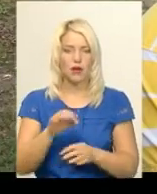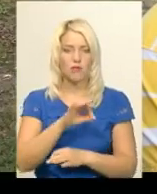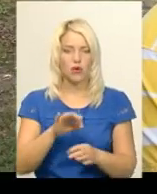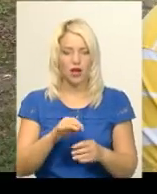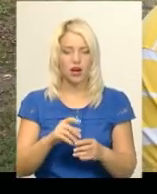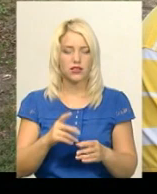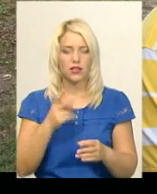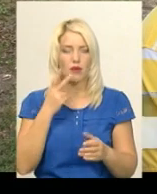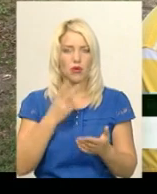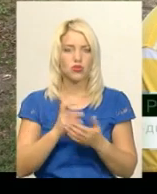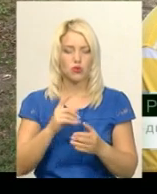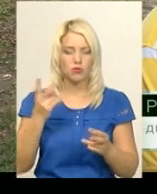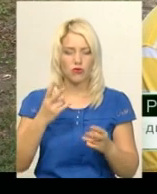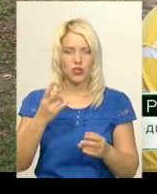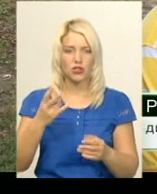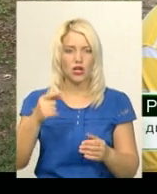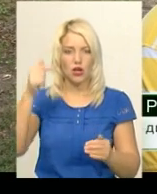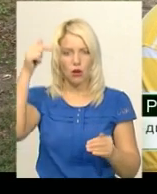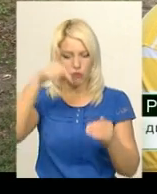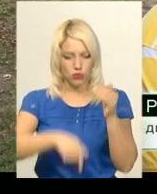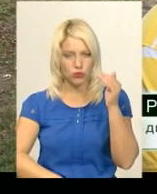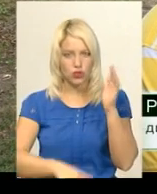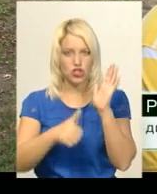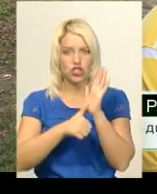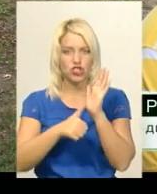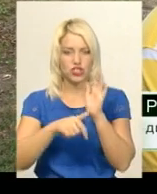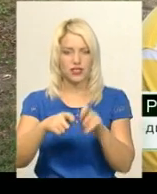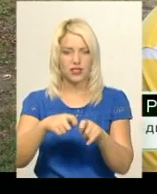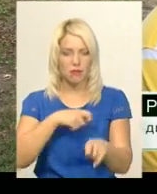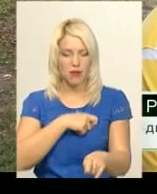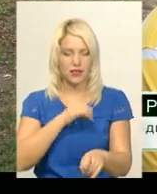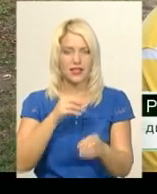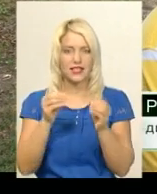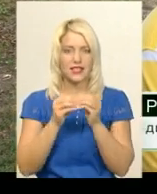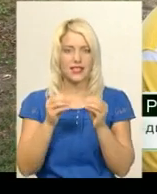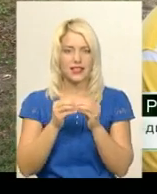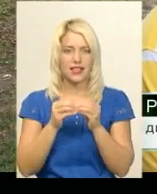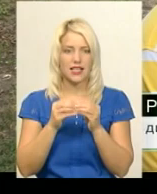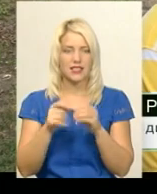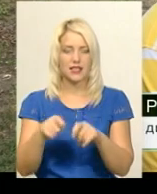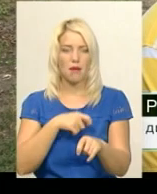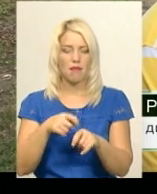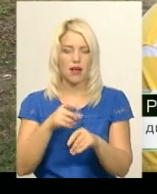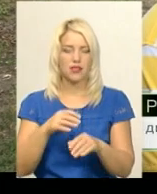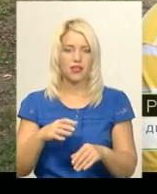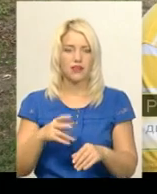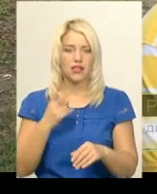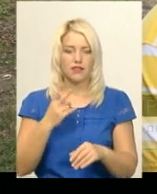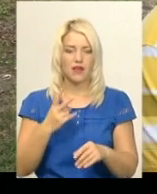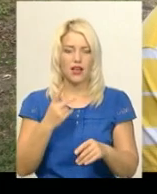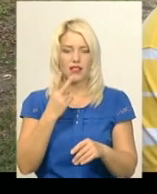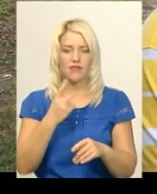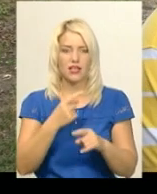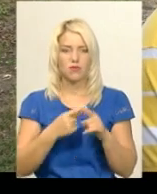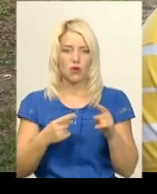Річка має бути 6 метрів по дну і десь до 10 метрів по поверхні води, 2-2,5 метри